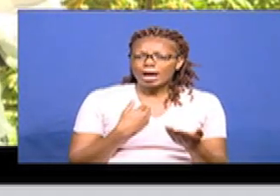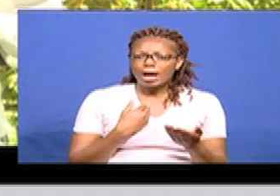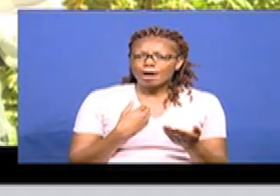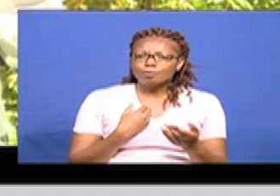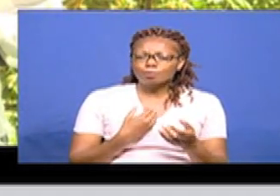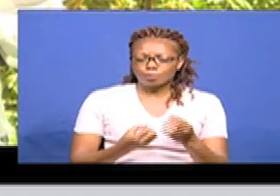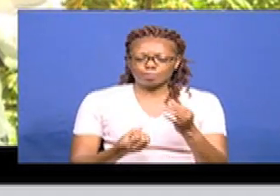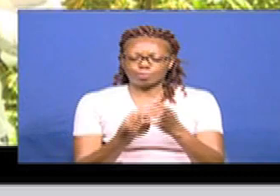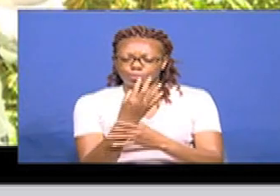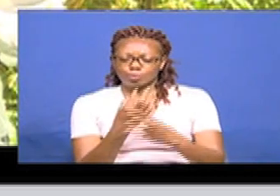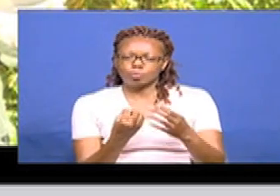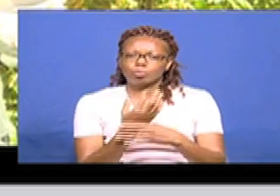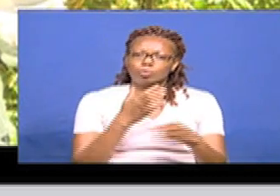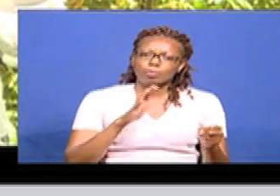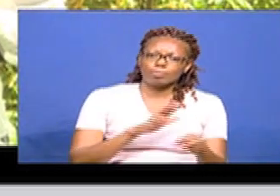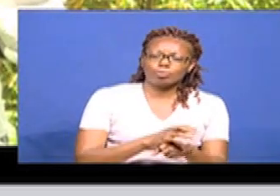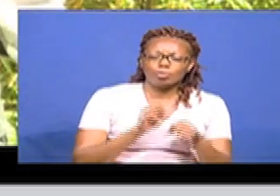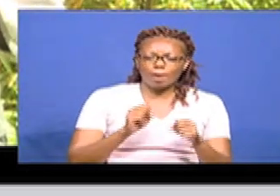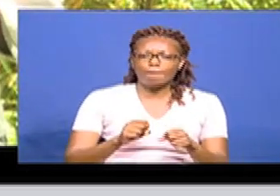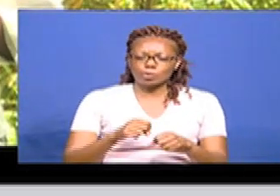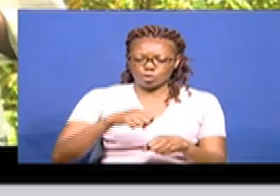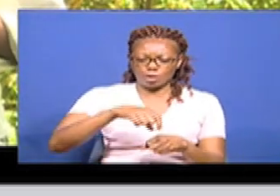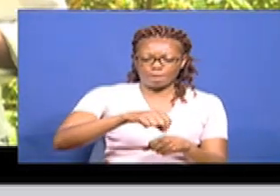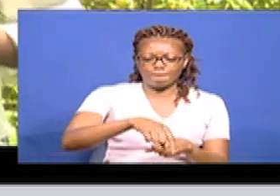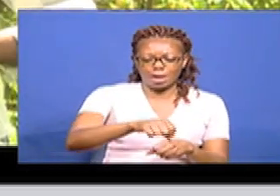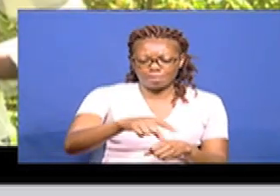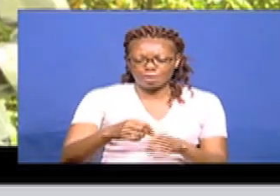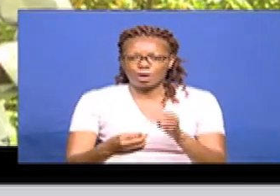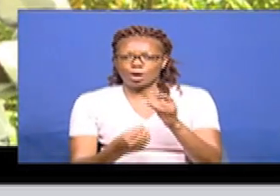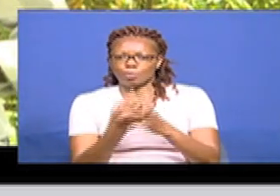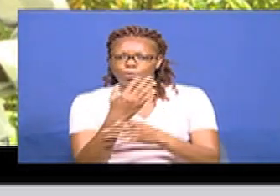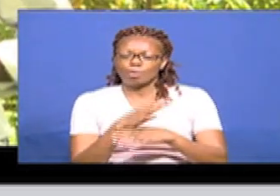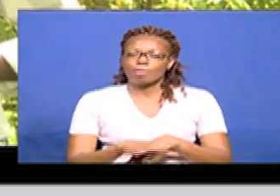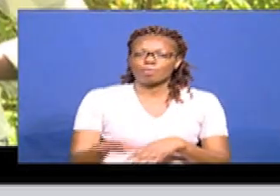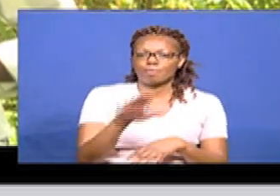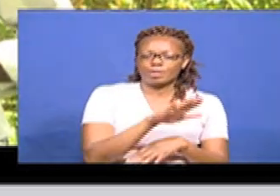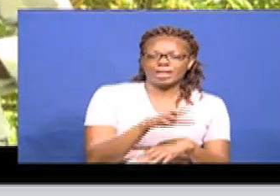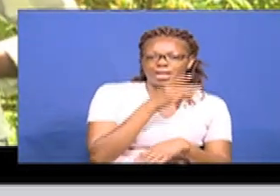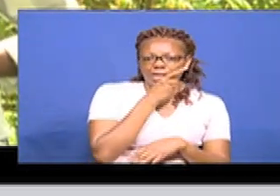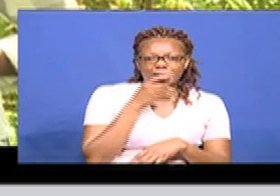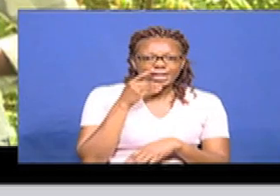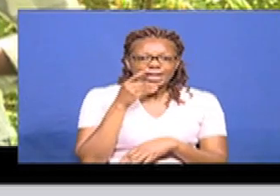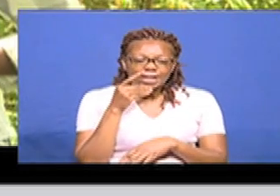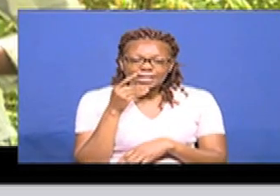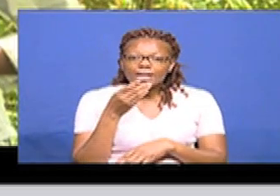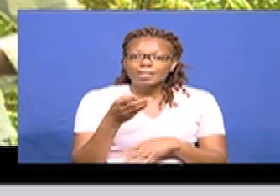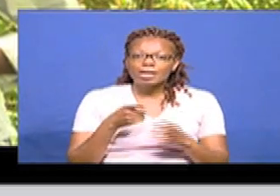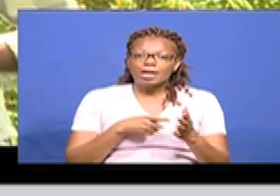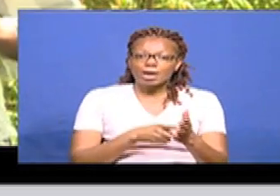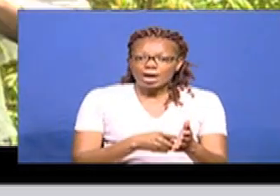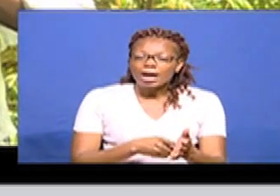Kuna mimea mingi ambayo inaweza kupandwa na kukua na kumea vizuri katika maeneo kame. Mmoja wapo ni